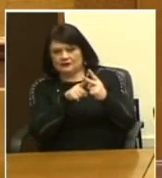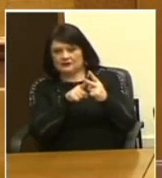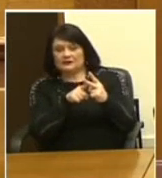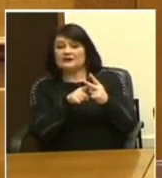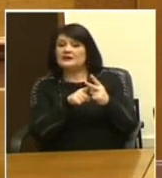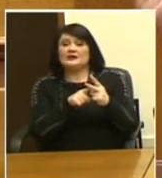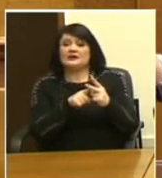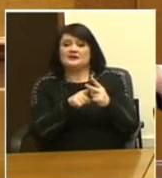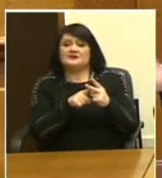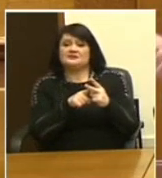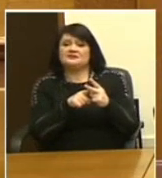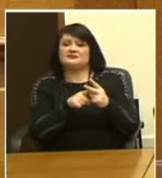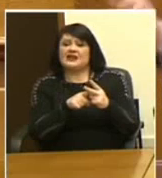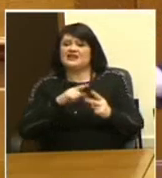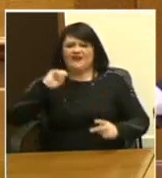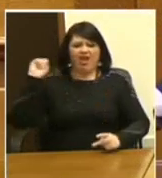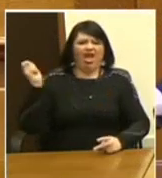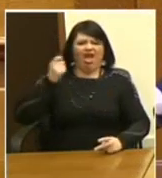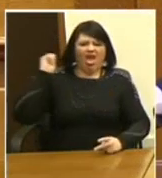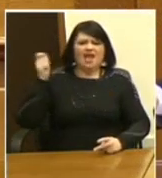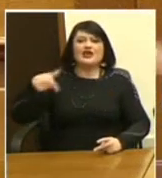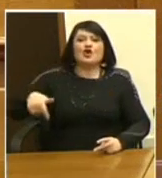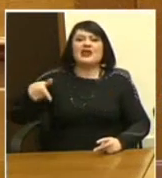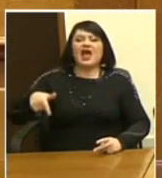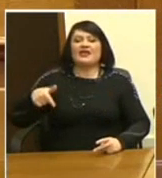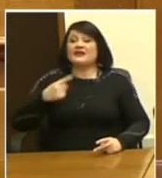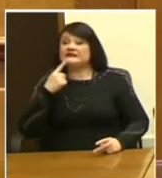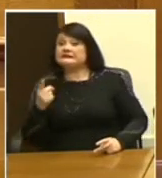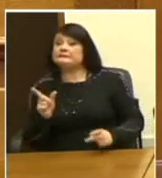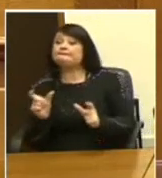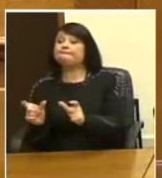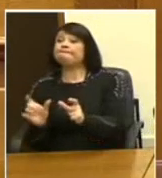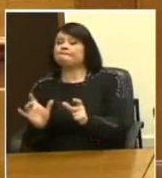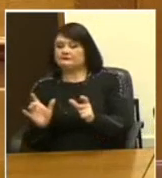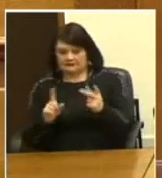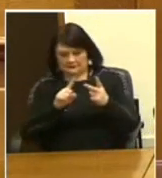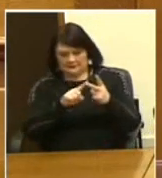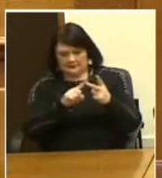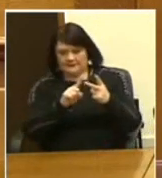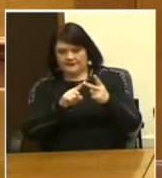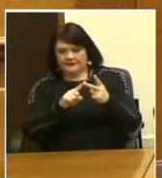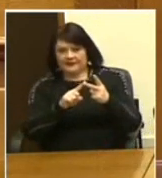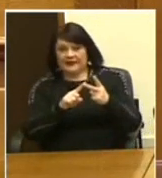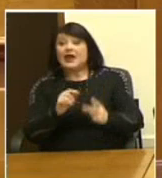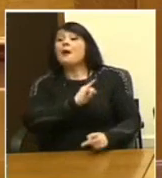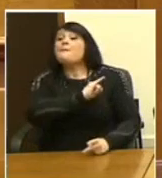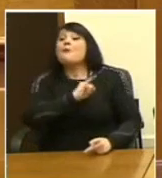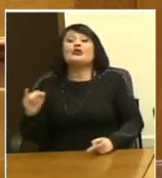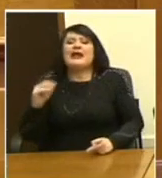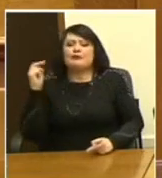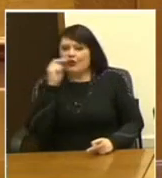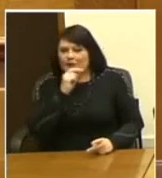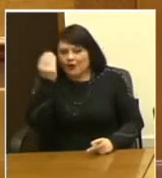η εθνικιστική τάση του κόμματός σας και ο κύριος Γεωργιάδης. Και ο δεύτερος λόγος είναι γιατί, κύριε Μητσοτάκη, δεν θα γίνετε πρωθυπουργός για